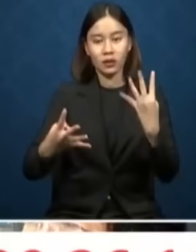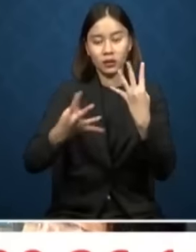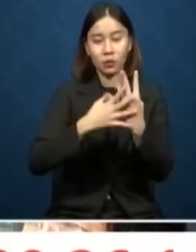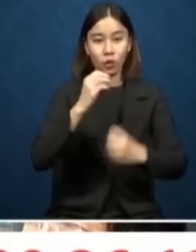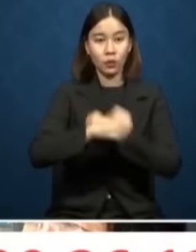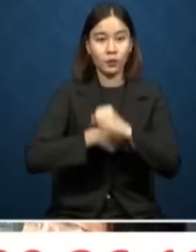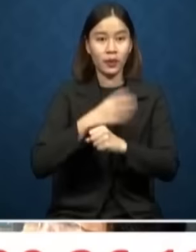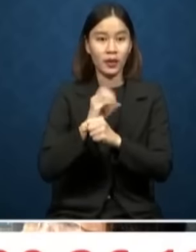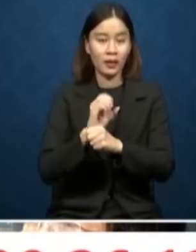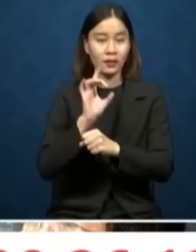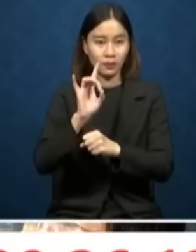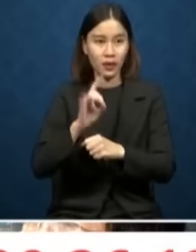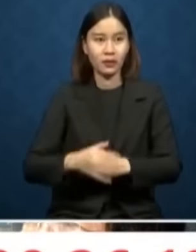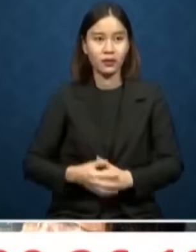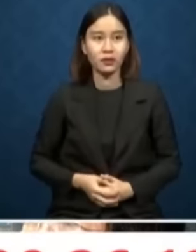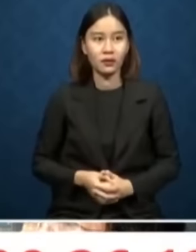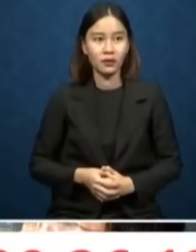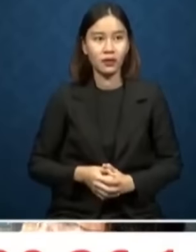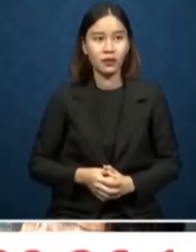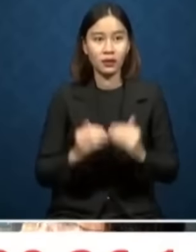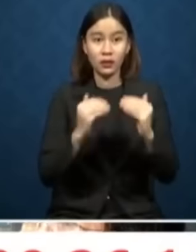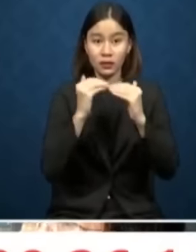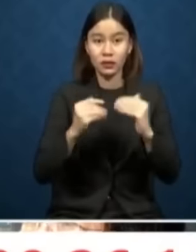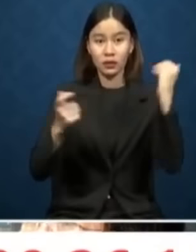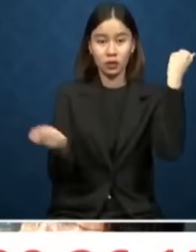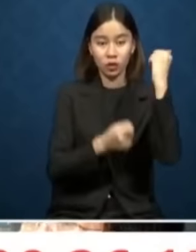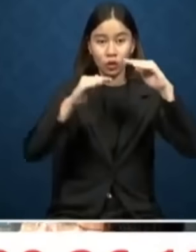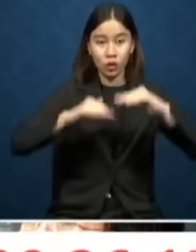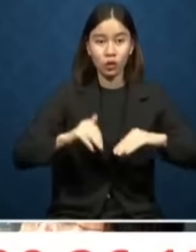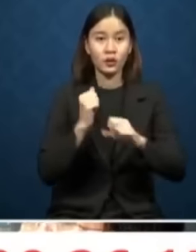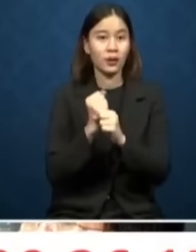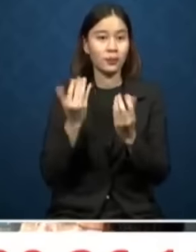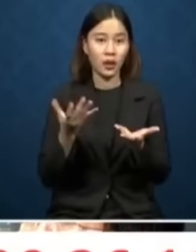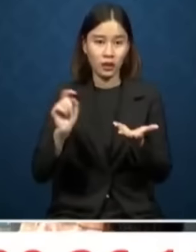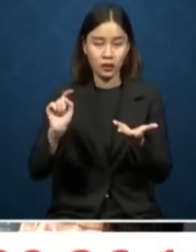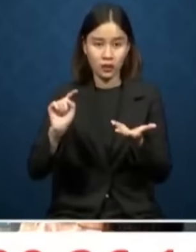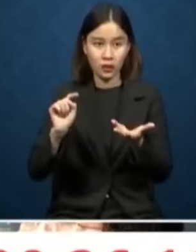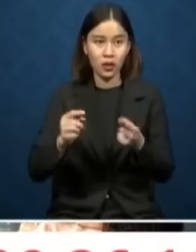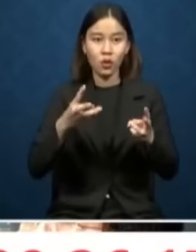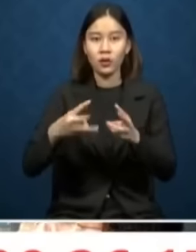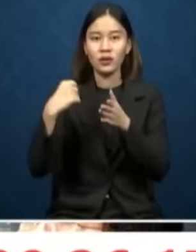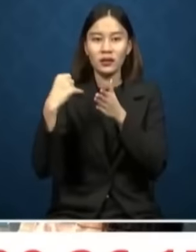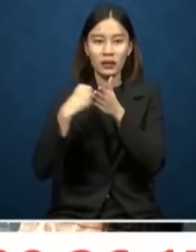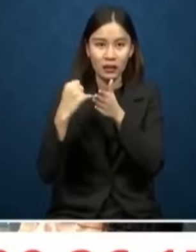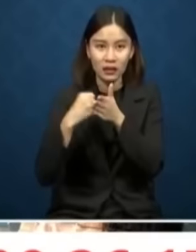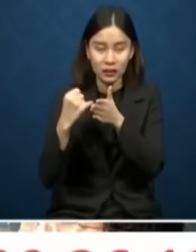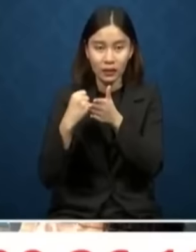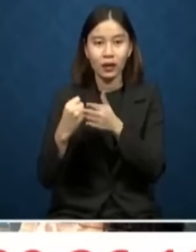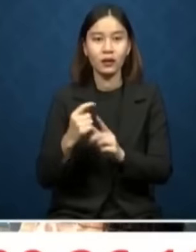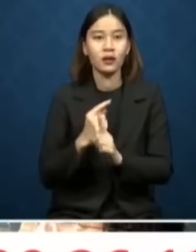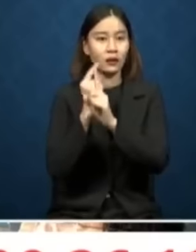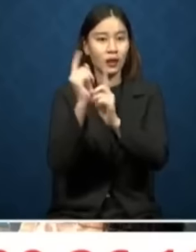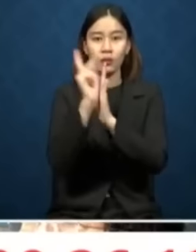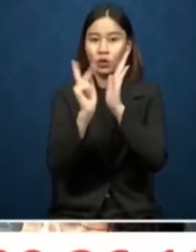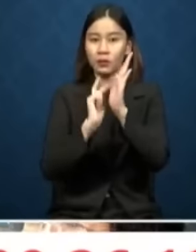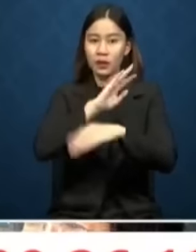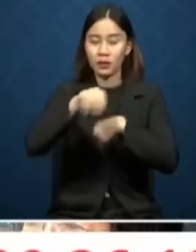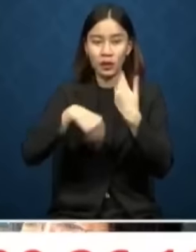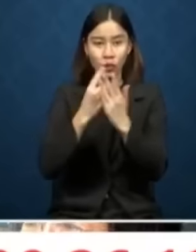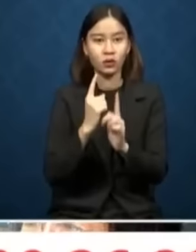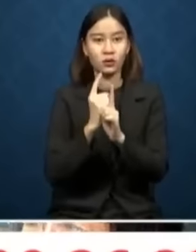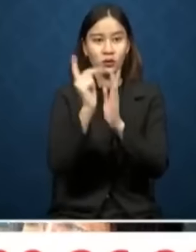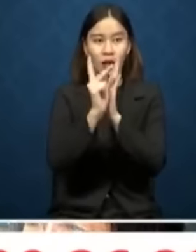ปีท่านใช้สิทธิ์ลดโทษด้วยการทำอะไรครับวิธีการง่ายมากเลยครับเป็นไปตามกฎหมายหมดเลย